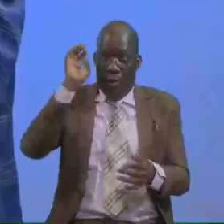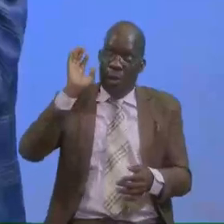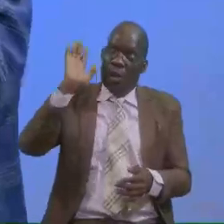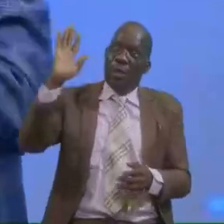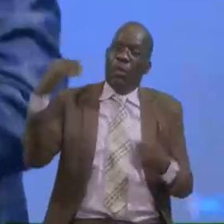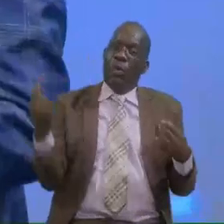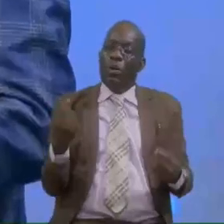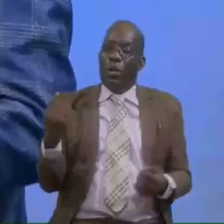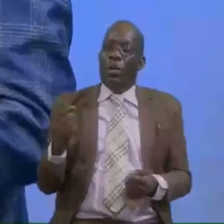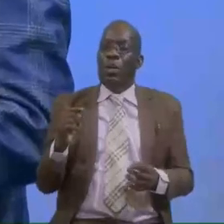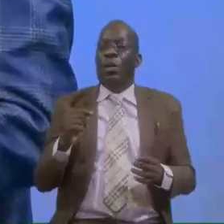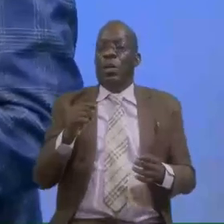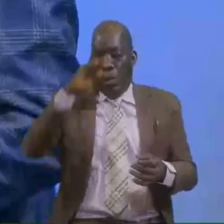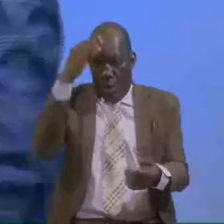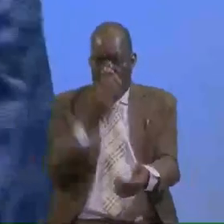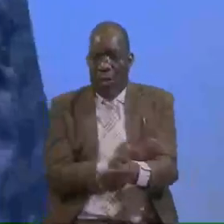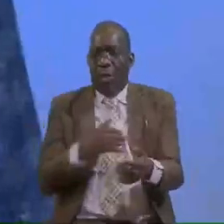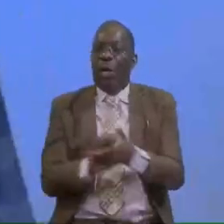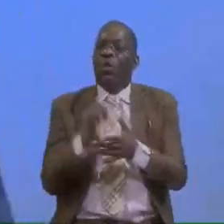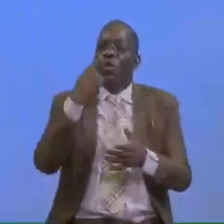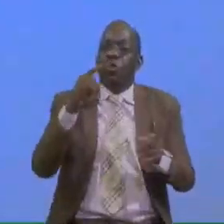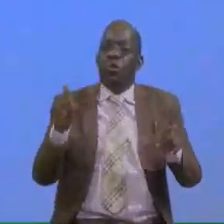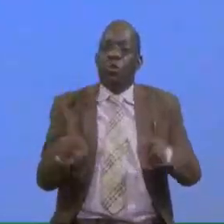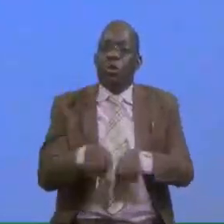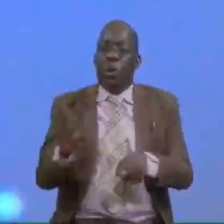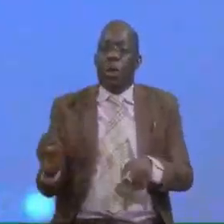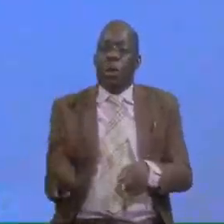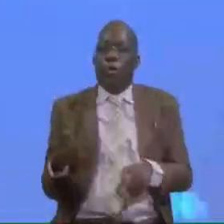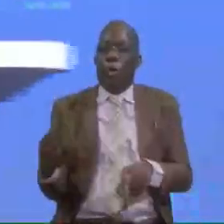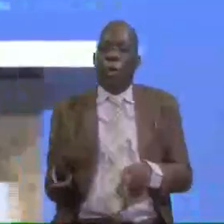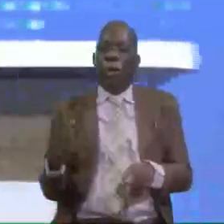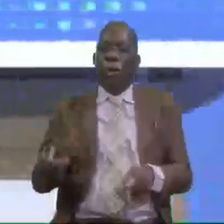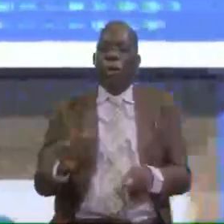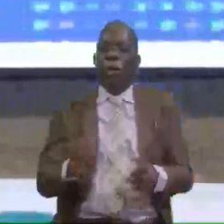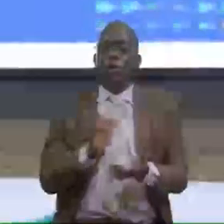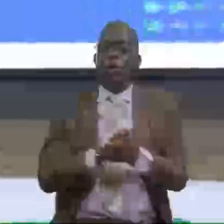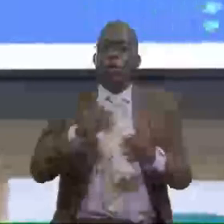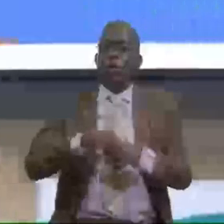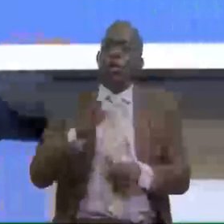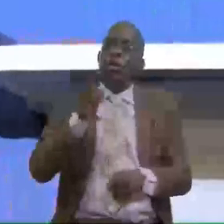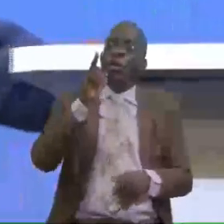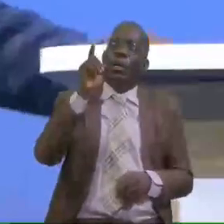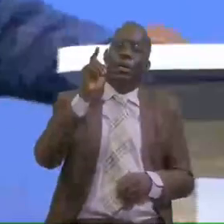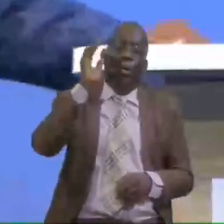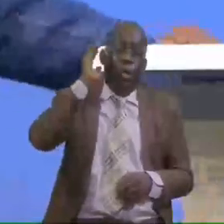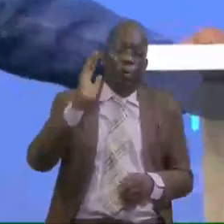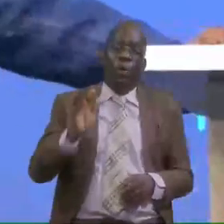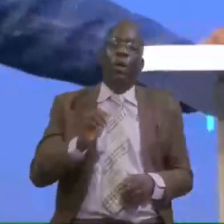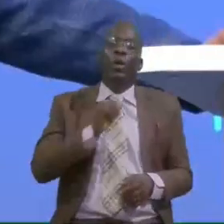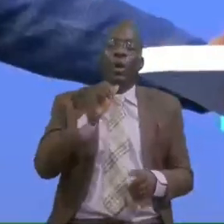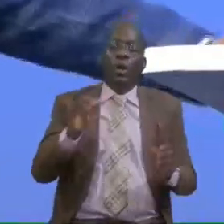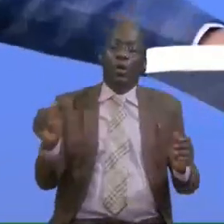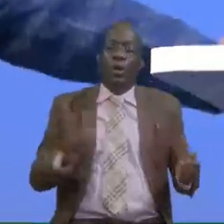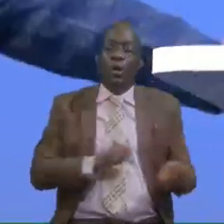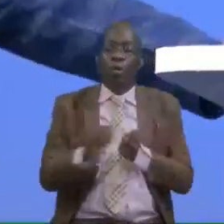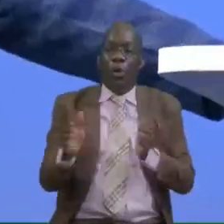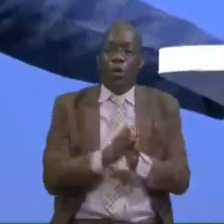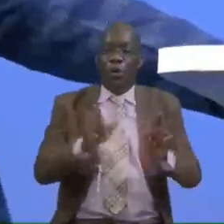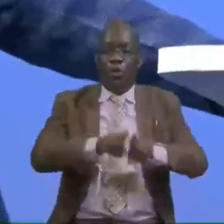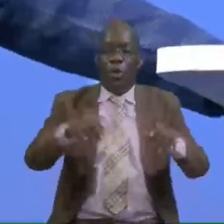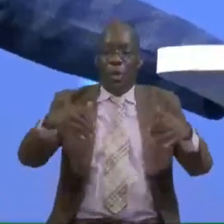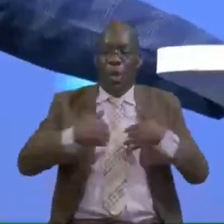croit en lui ne périsse point, mais ait la vie éternelle. Dieu a fait tout ce